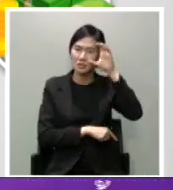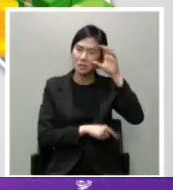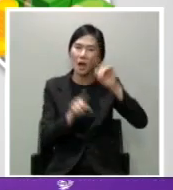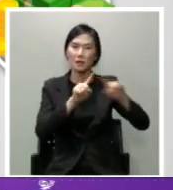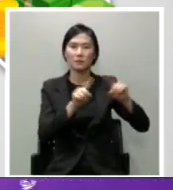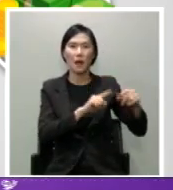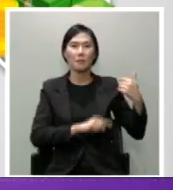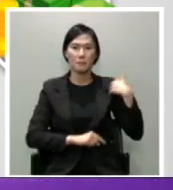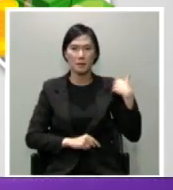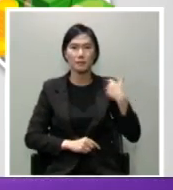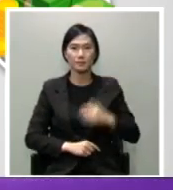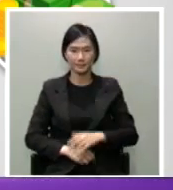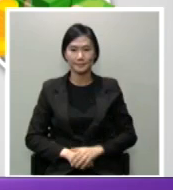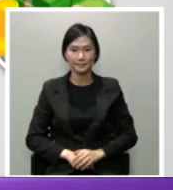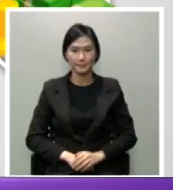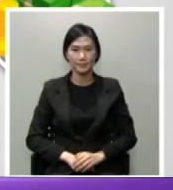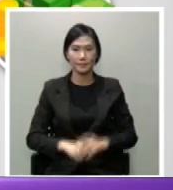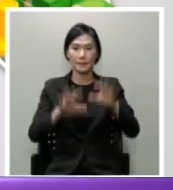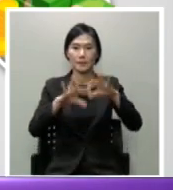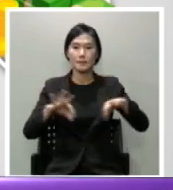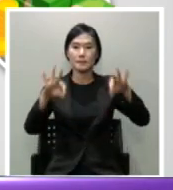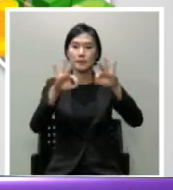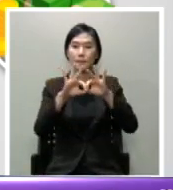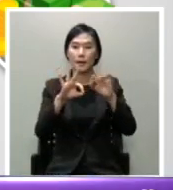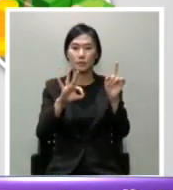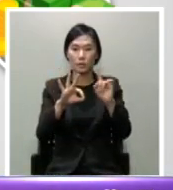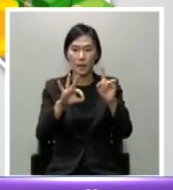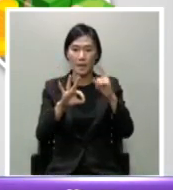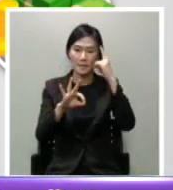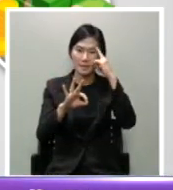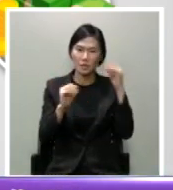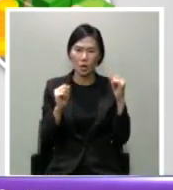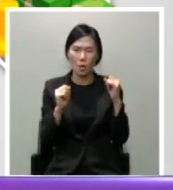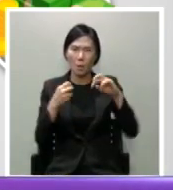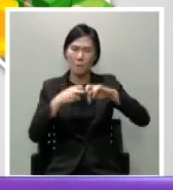งฮะแล้วก็ที่สำคัญที่สุดที่น่ากลัว